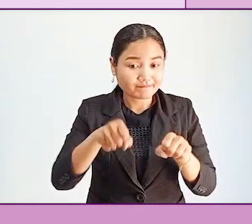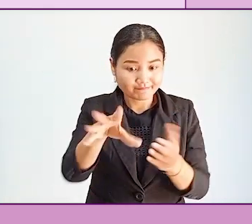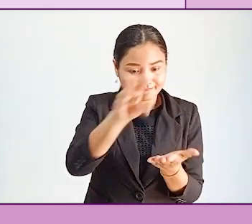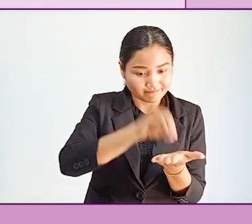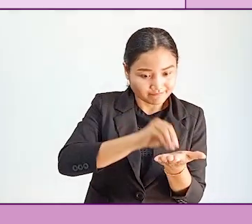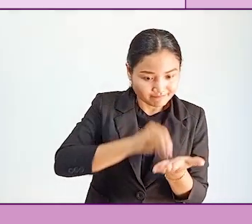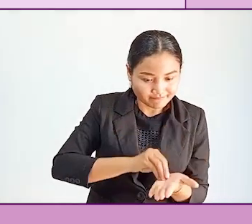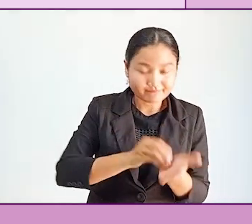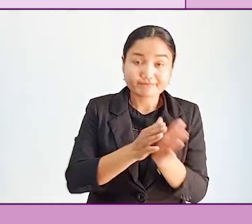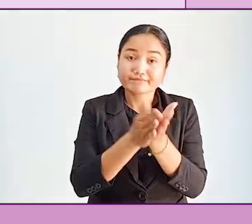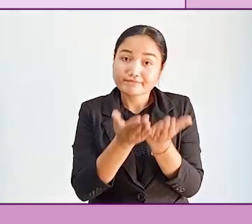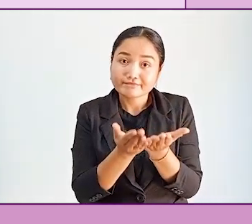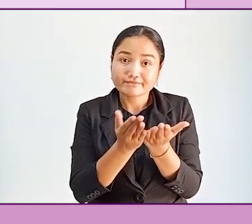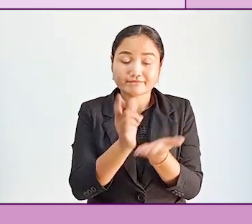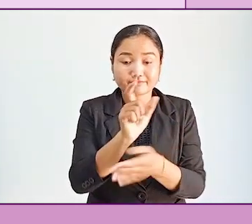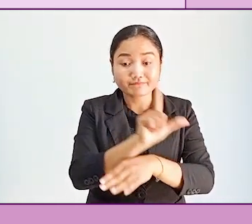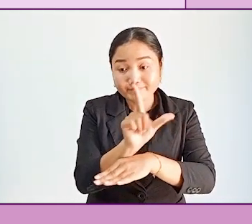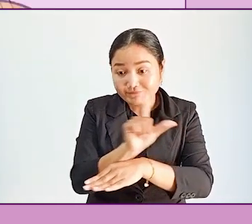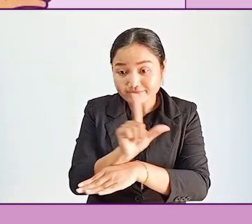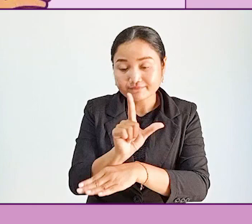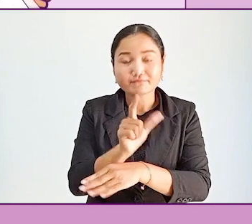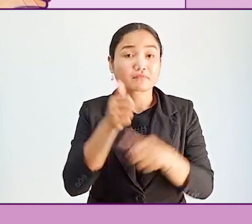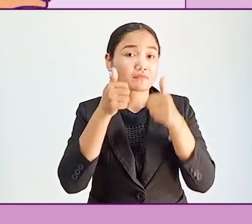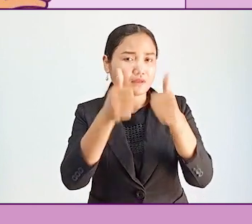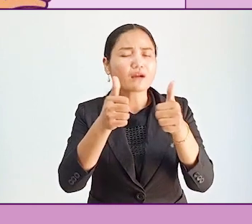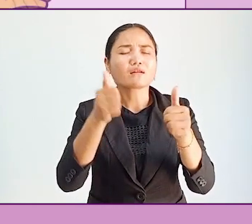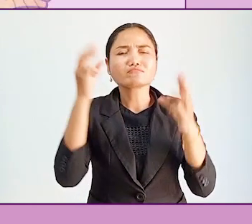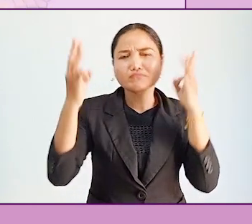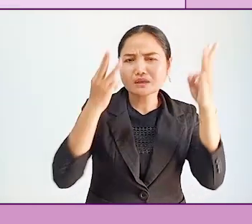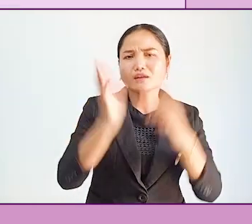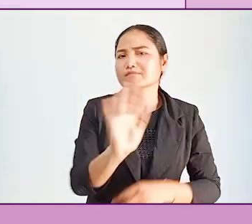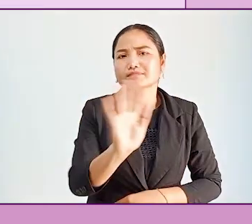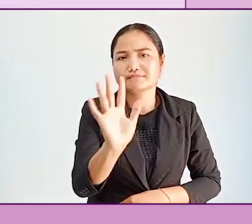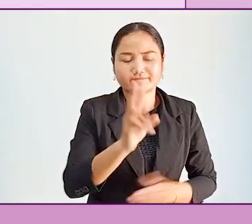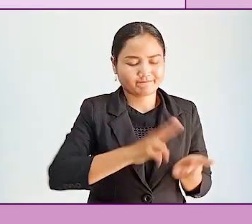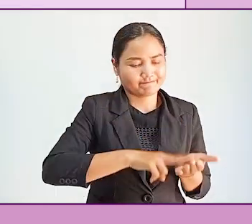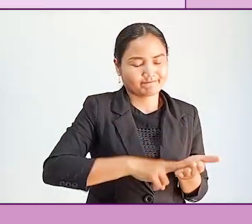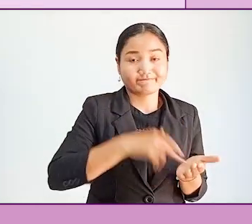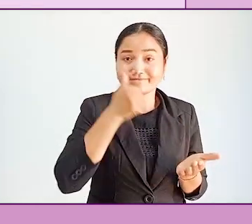này ở chi vật cam rồi bỏ nét bán lọ nữ Nét nâng mình bạch bà rõm bì cắt bạch bóng lôi cả